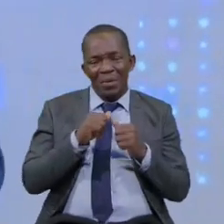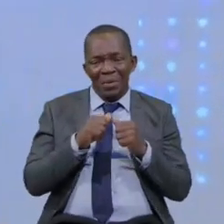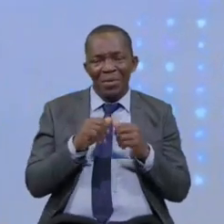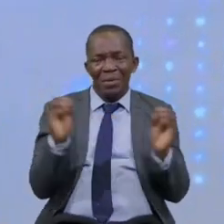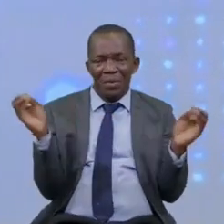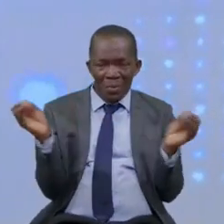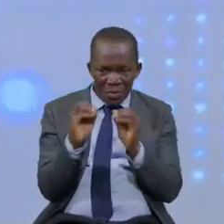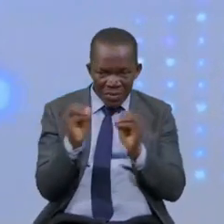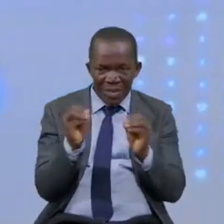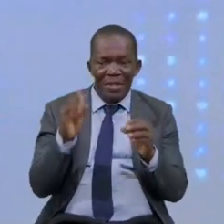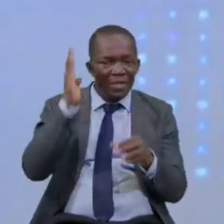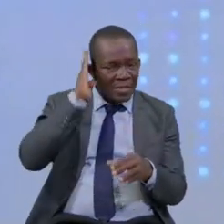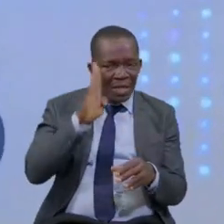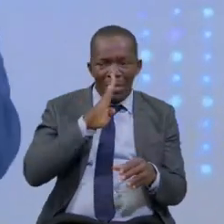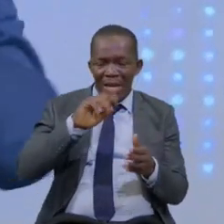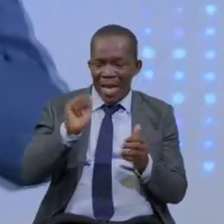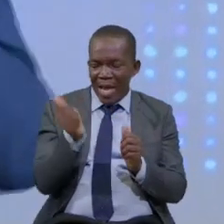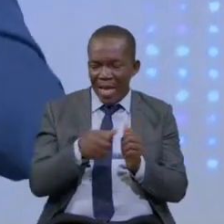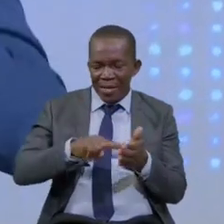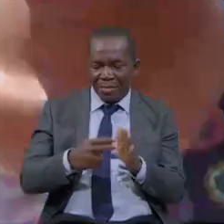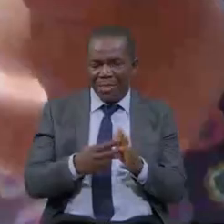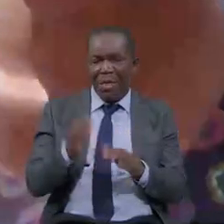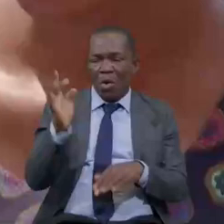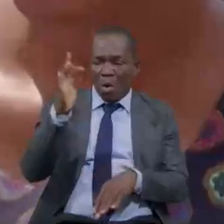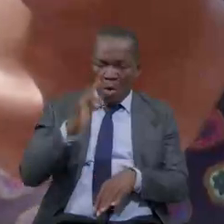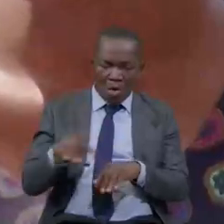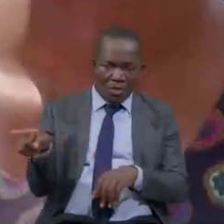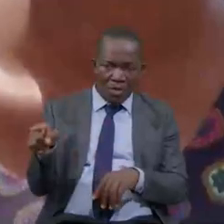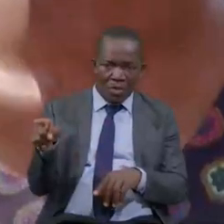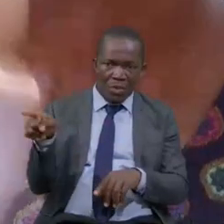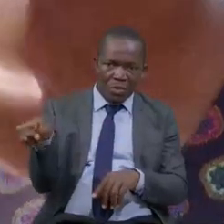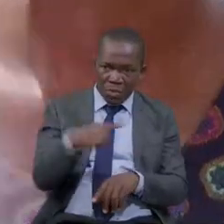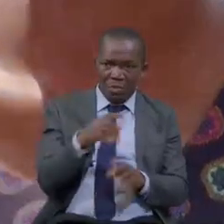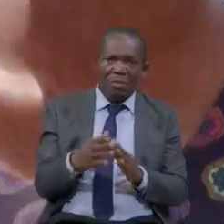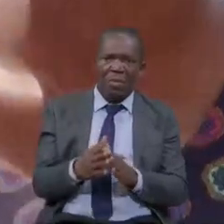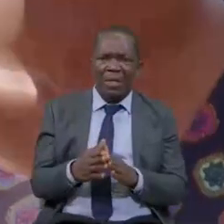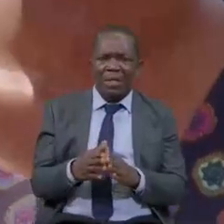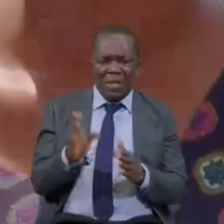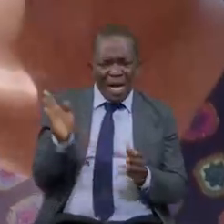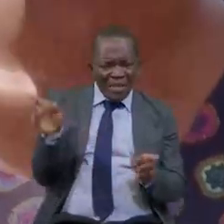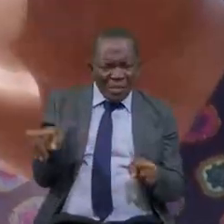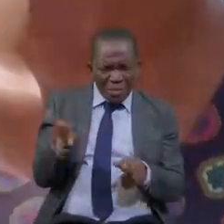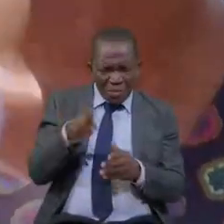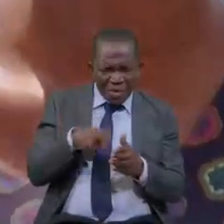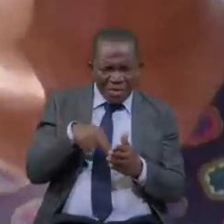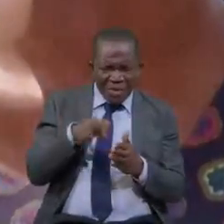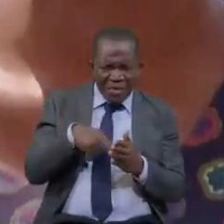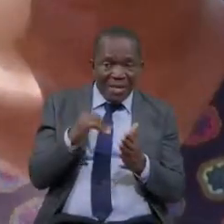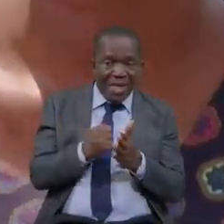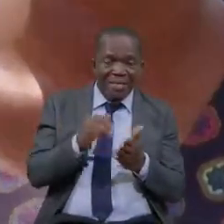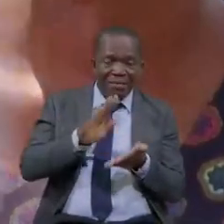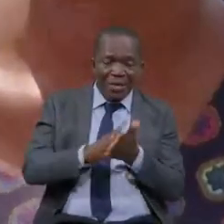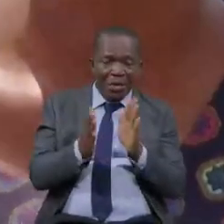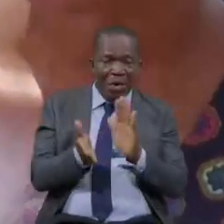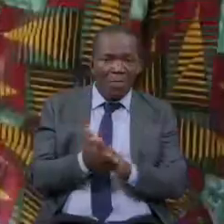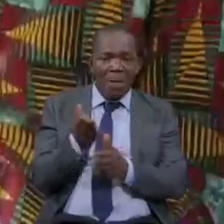nuire. » Quand tu lis et tu lis et tu lis, ça fait partie de ta vie. Ça s'intègre à ta vie. Ça se mélange à